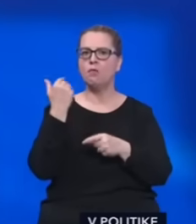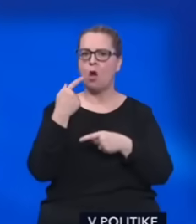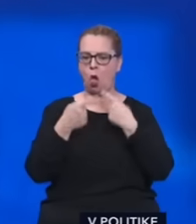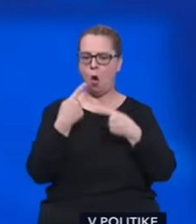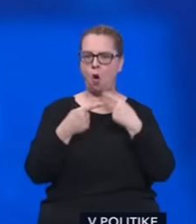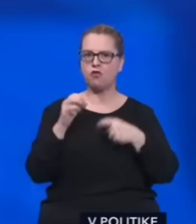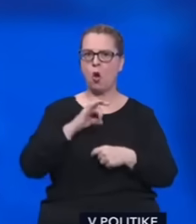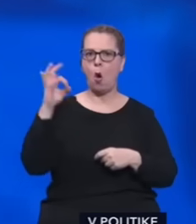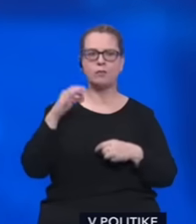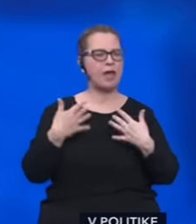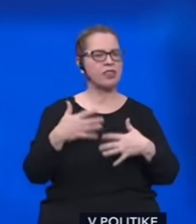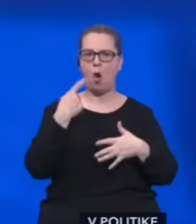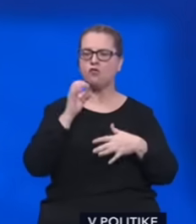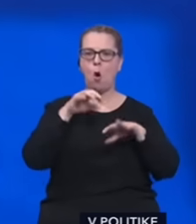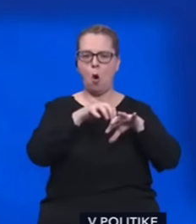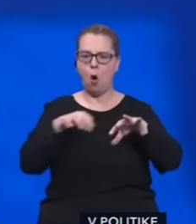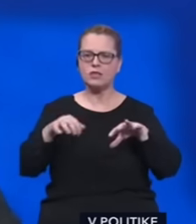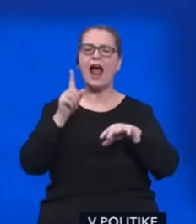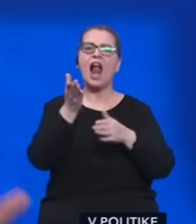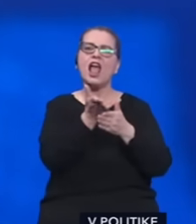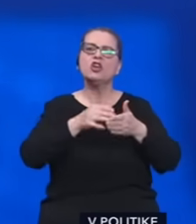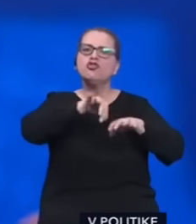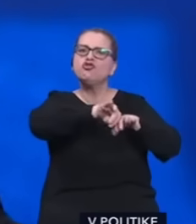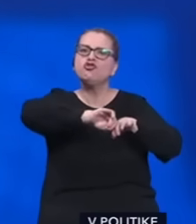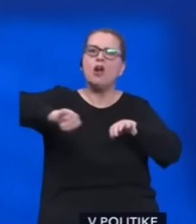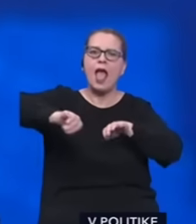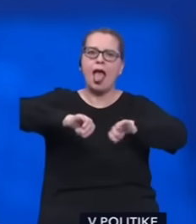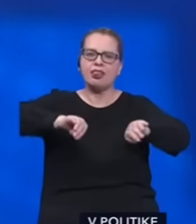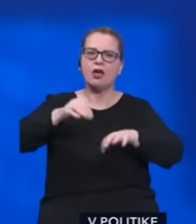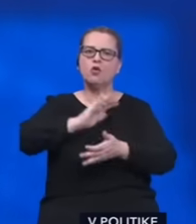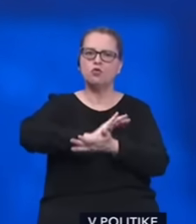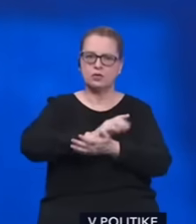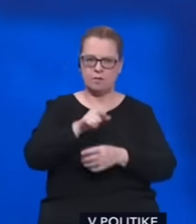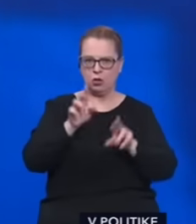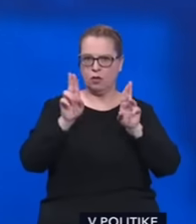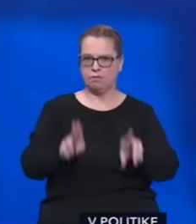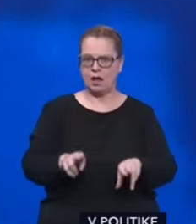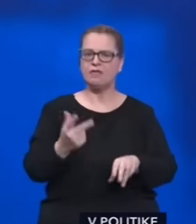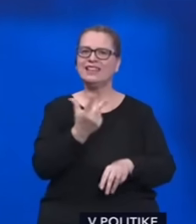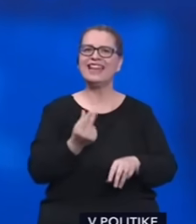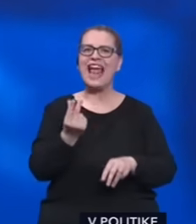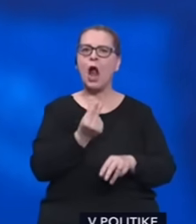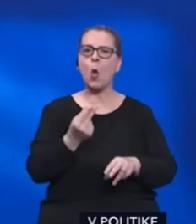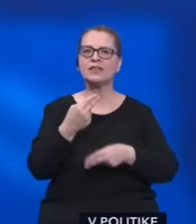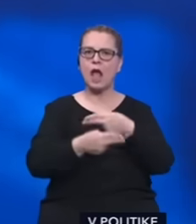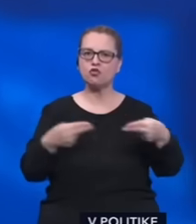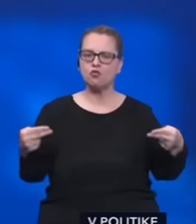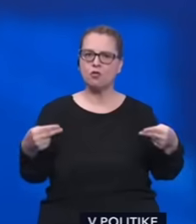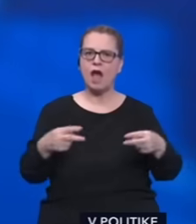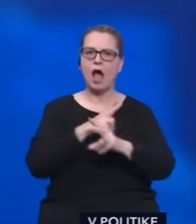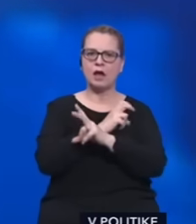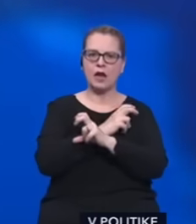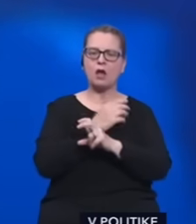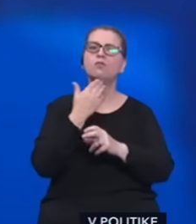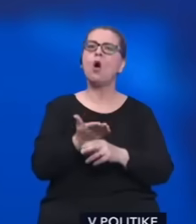že Orbán nehovoril o odtrhnutých, ale o odčlenených územiach, čo je fakt. To bolo výsledkom trianonskej zmluvy, že Rakúsko,